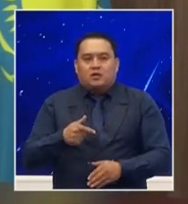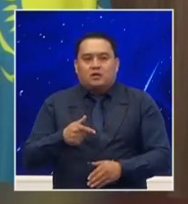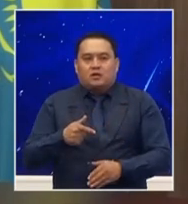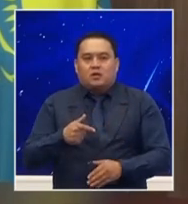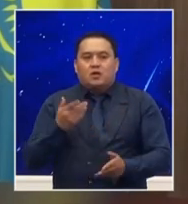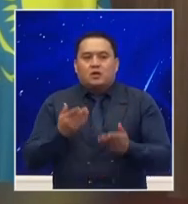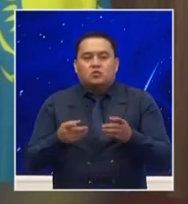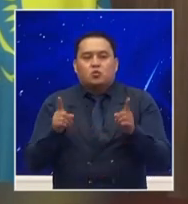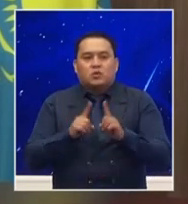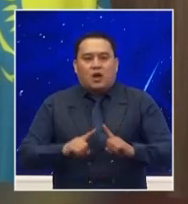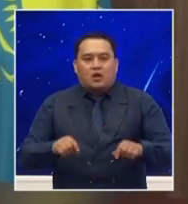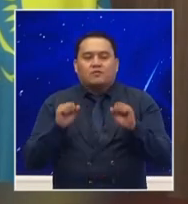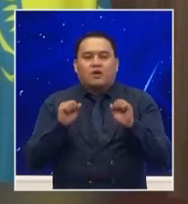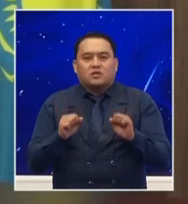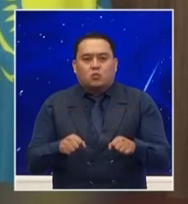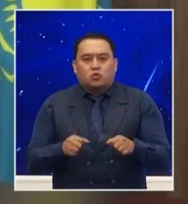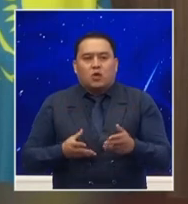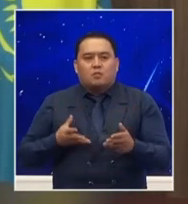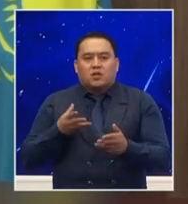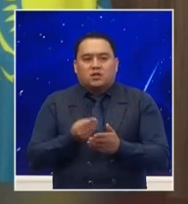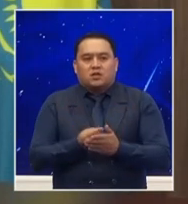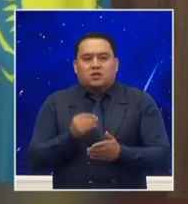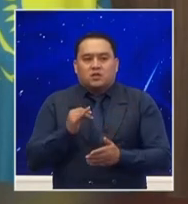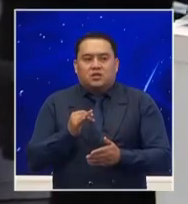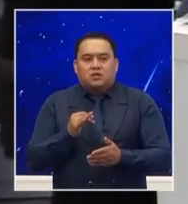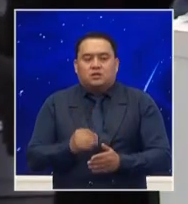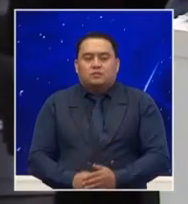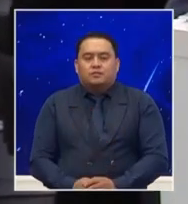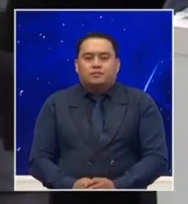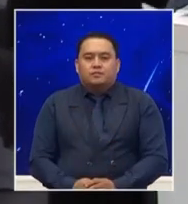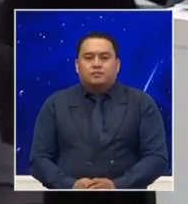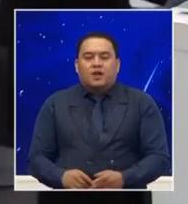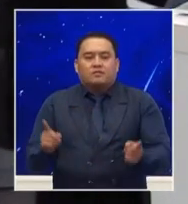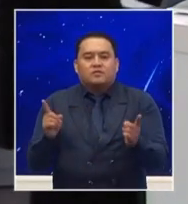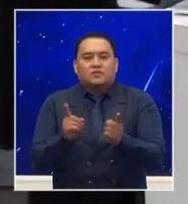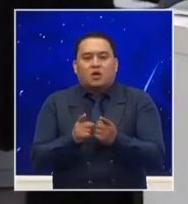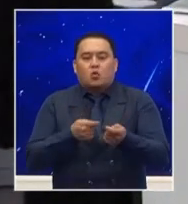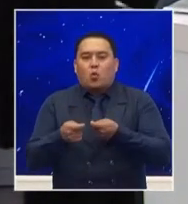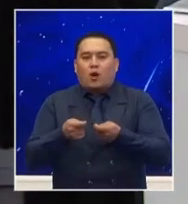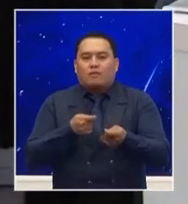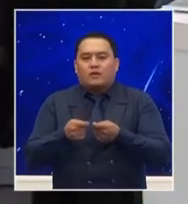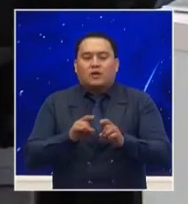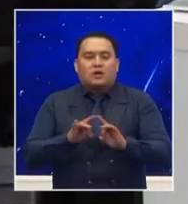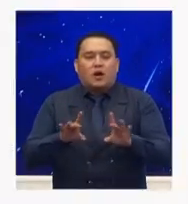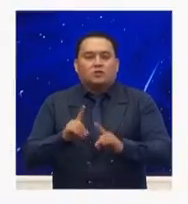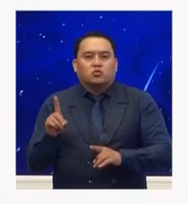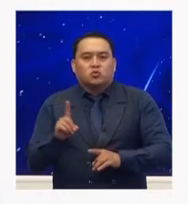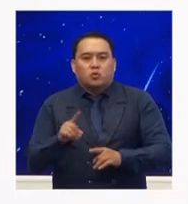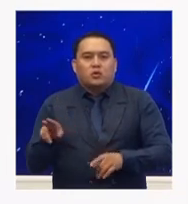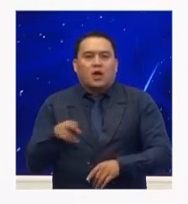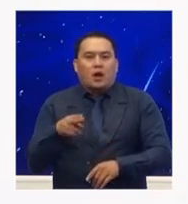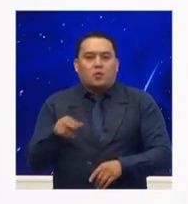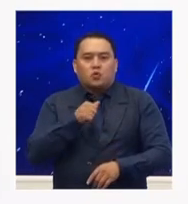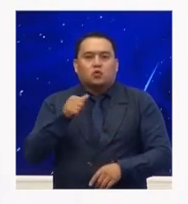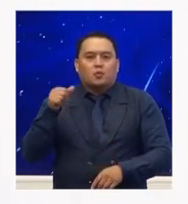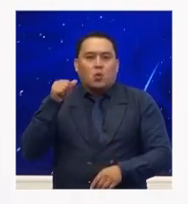здесь уникальная возможность вот эти налоги оплатить и без пени. В ходе встречи руководитель департамента отметил, что еще с декабря